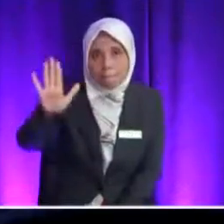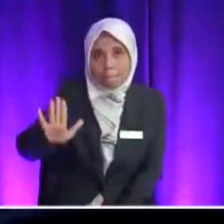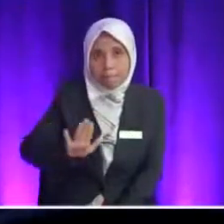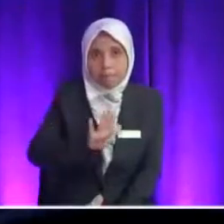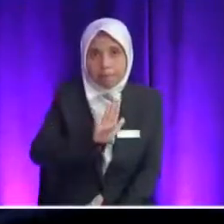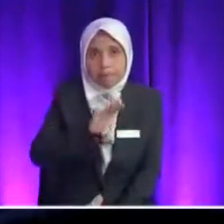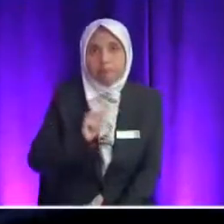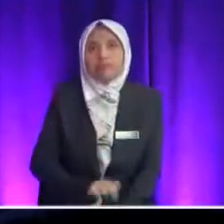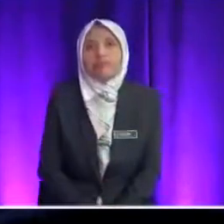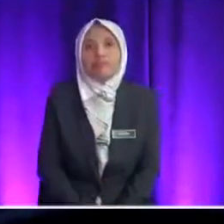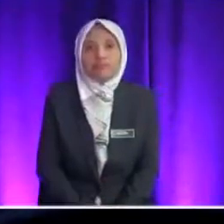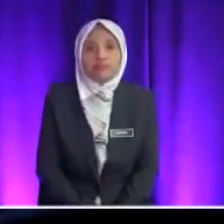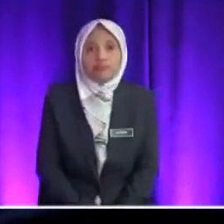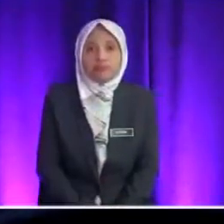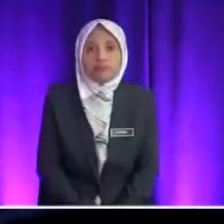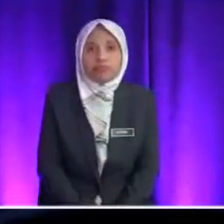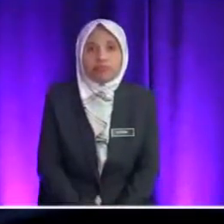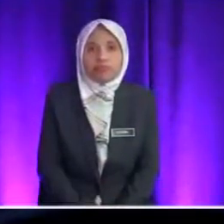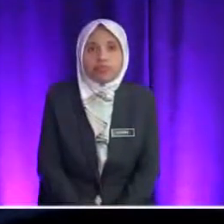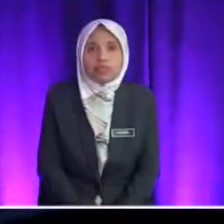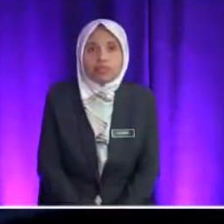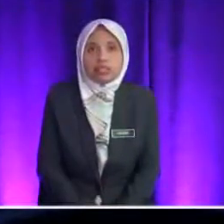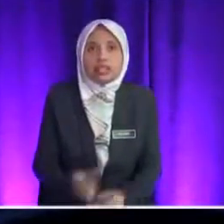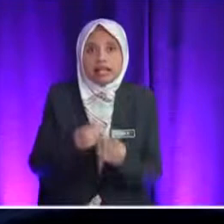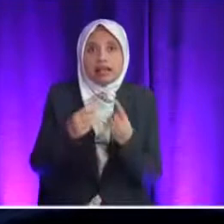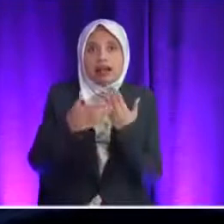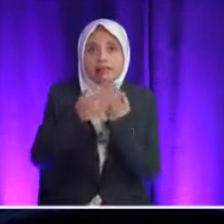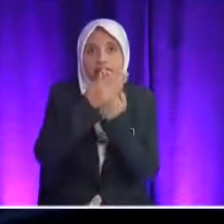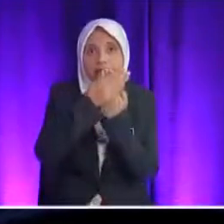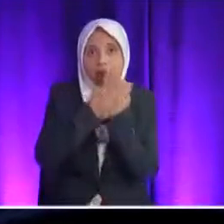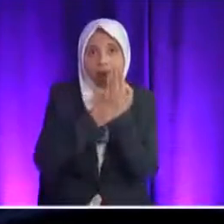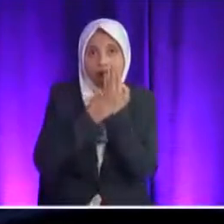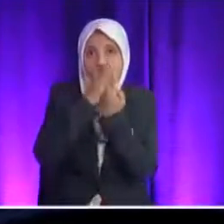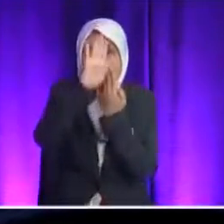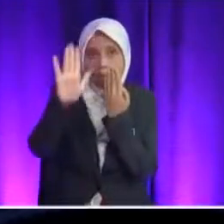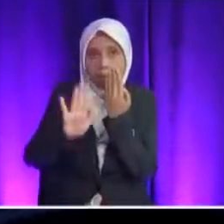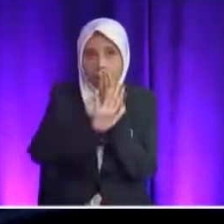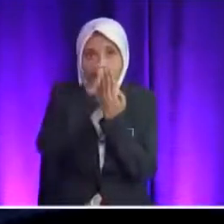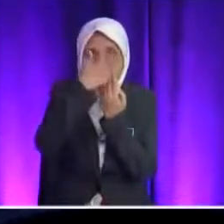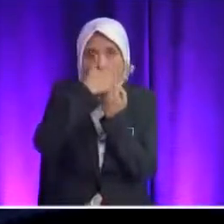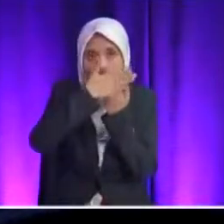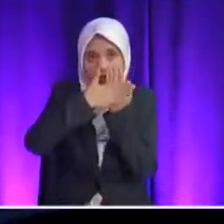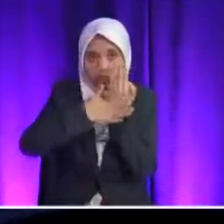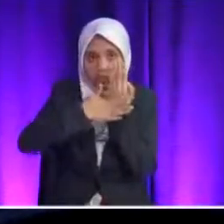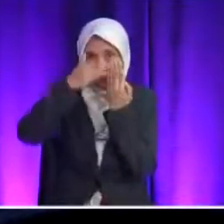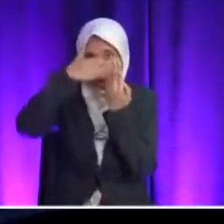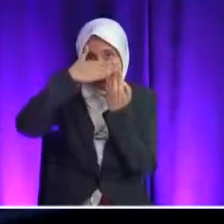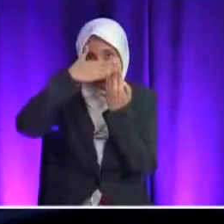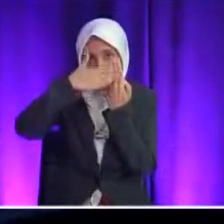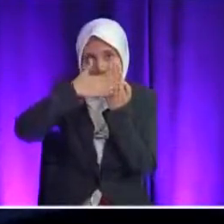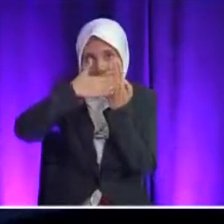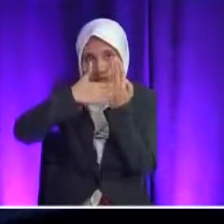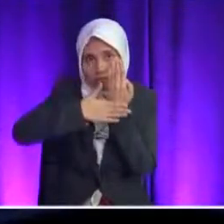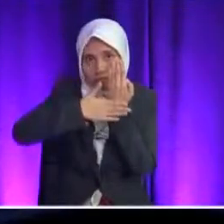oke hahaha atas ya turun ke bawah Pastikan semua permukaan